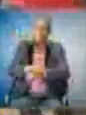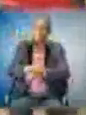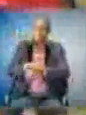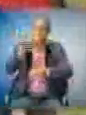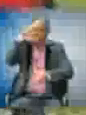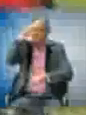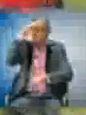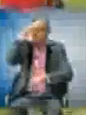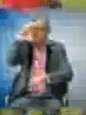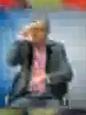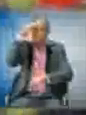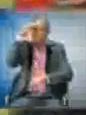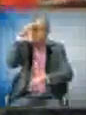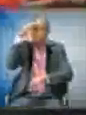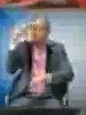Likasi.